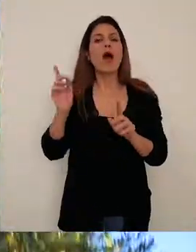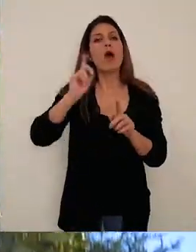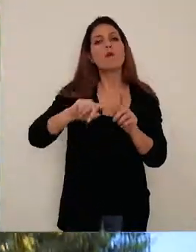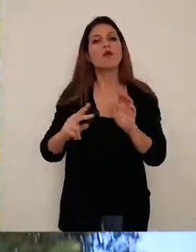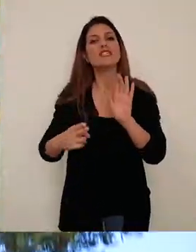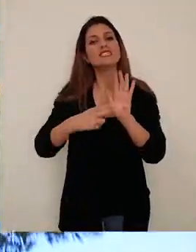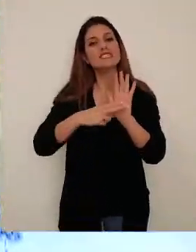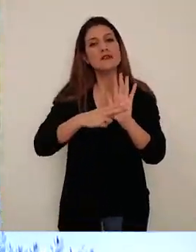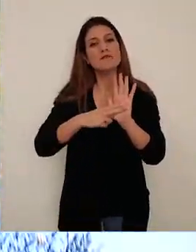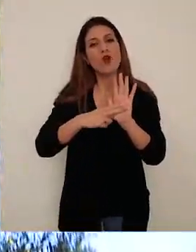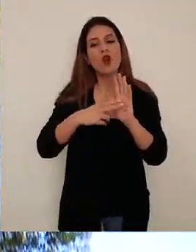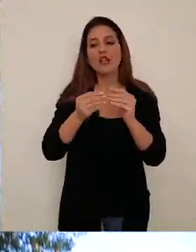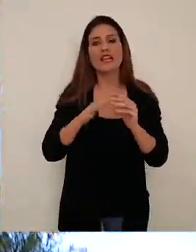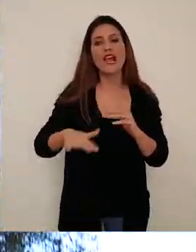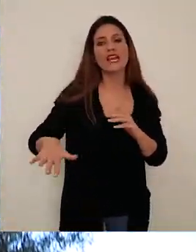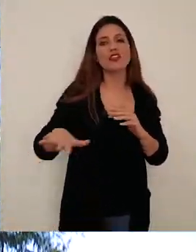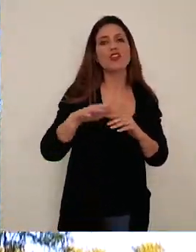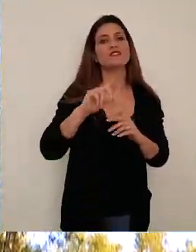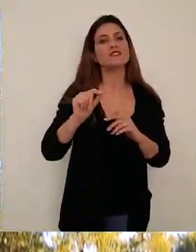territorio salentino.